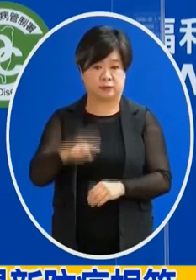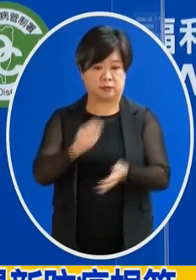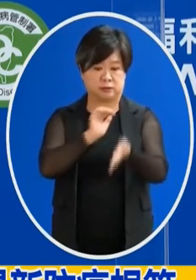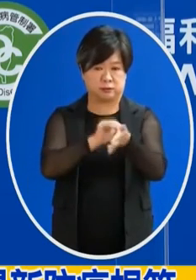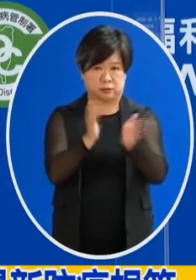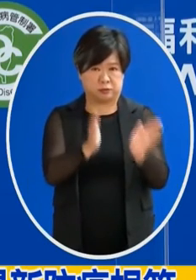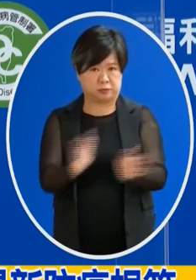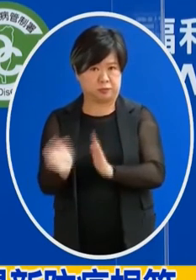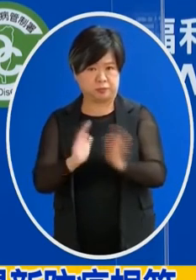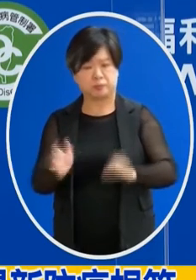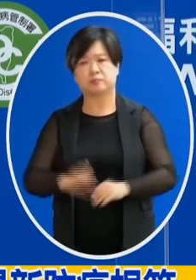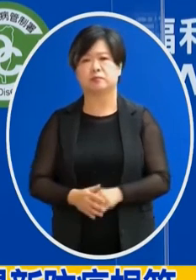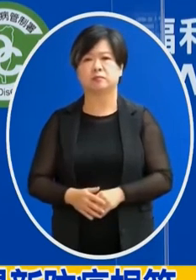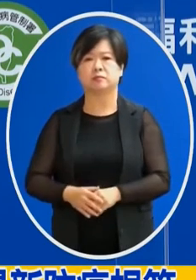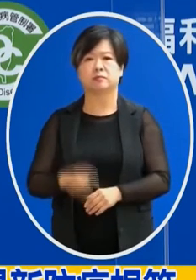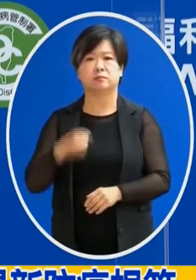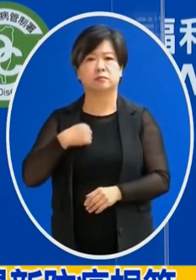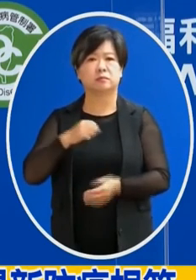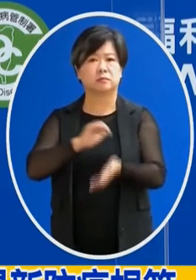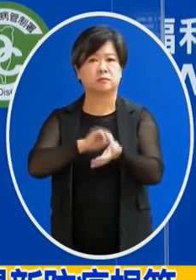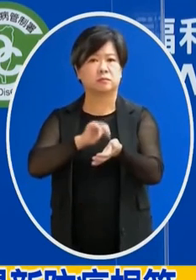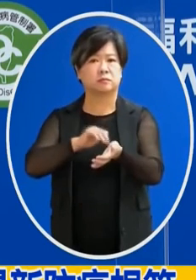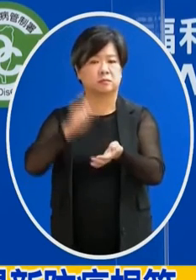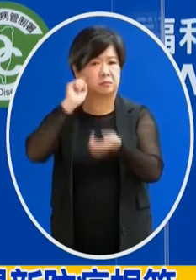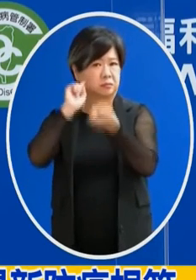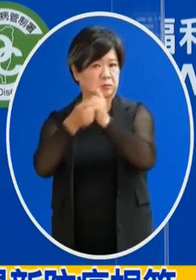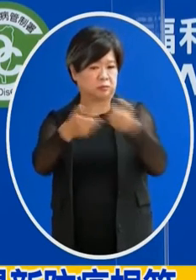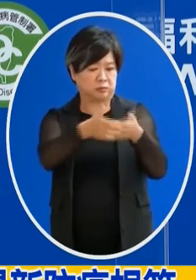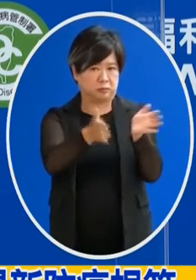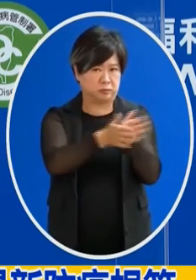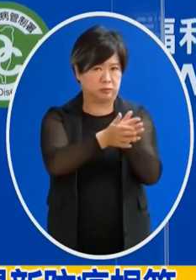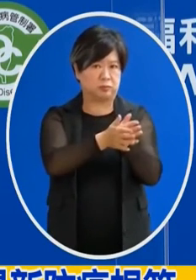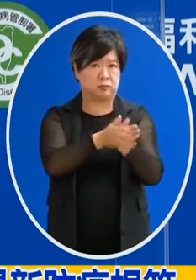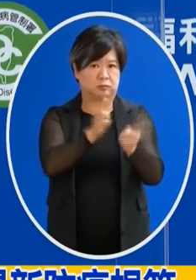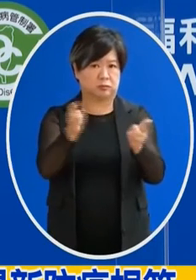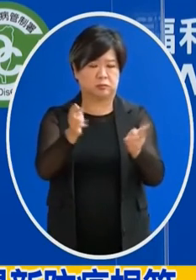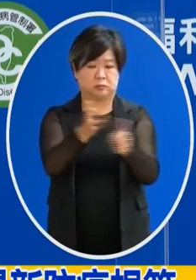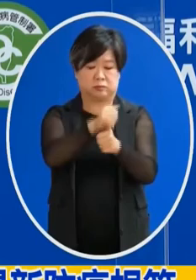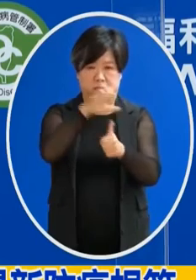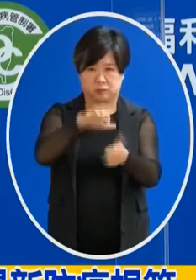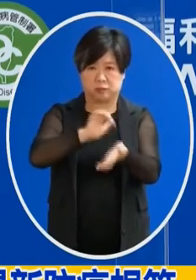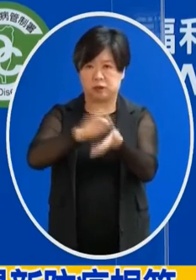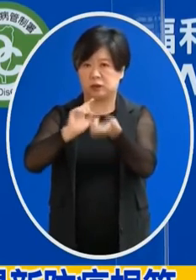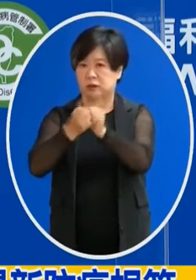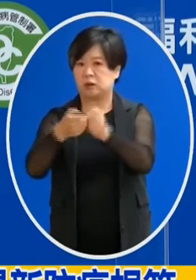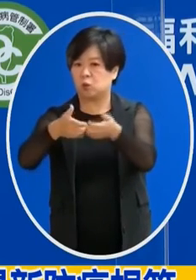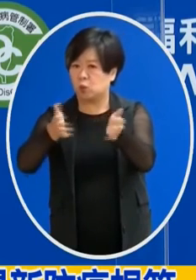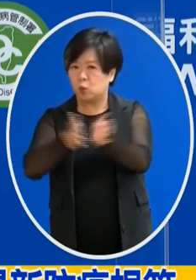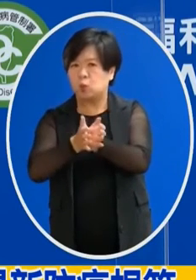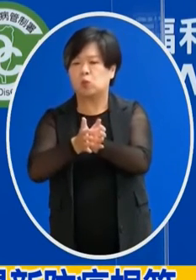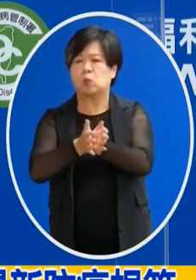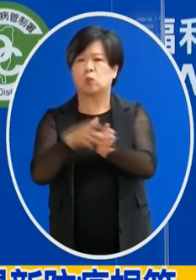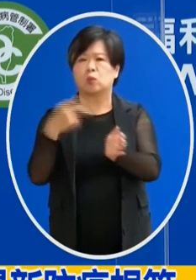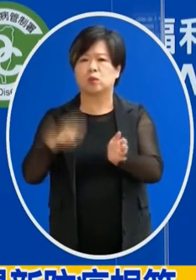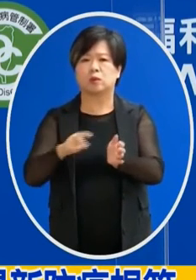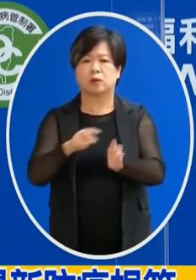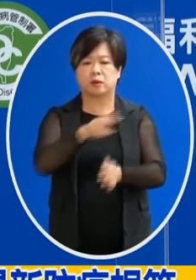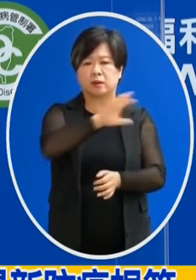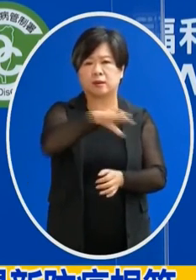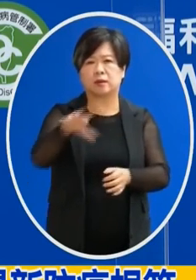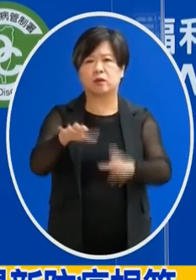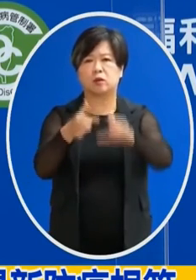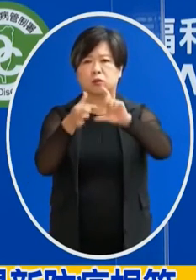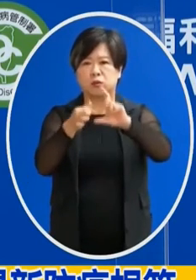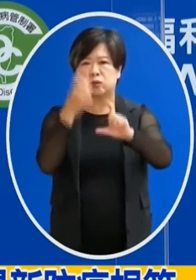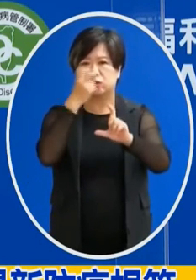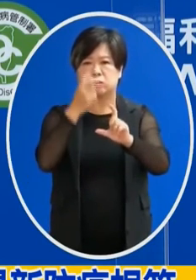今天指挥中心医疗应变组跟指挥中心的医疗应变组已经有跟各区管的中